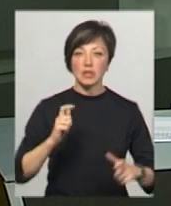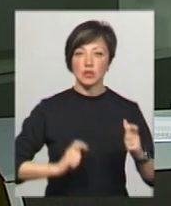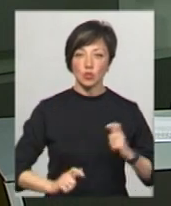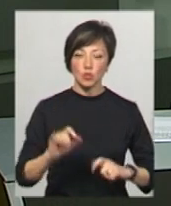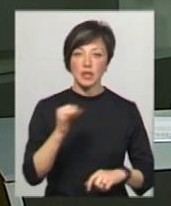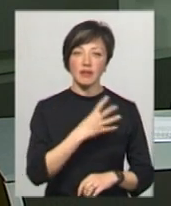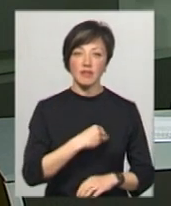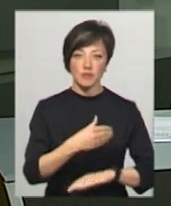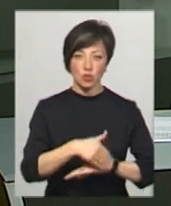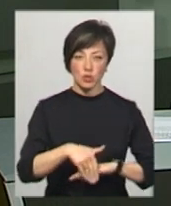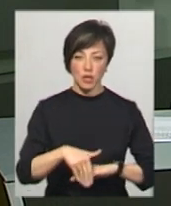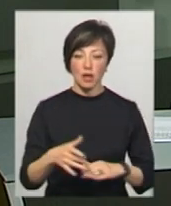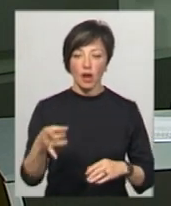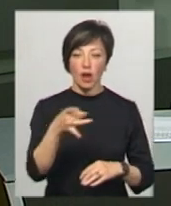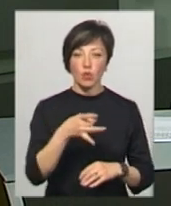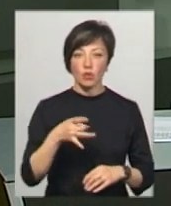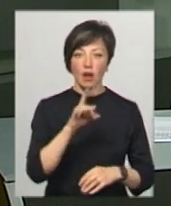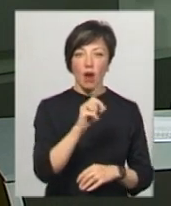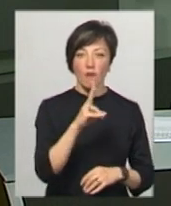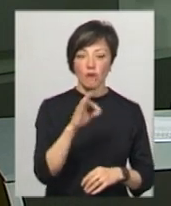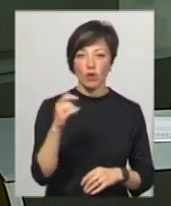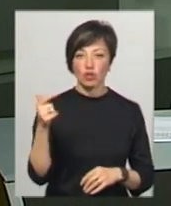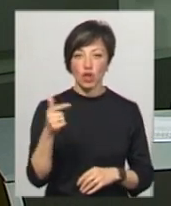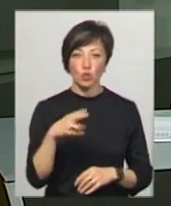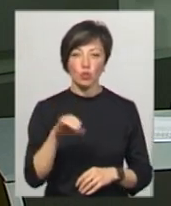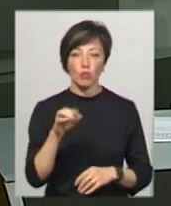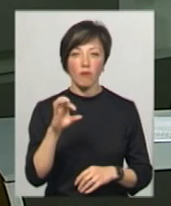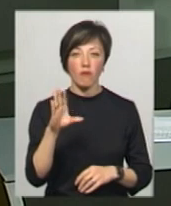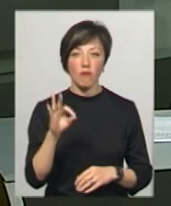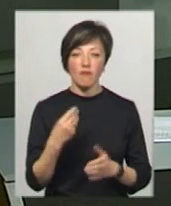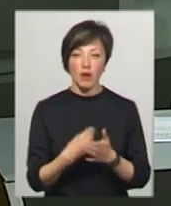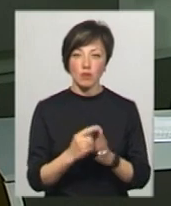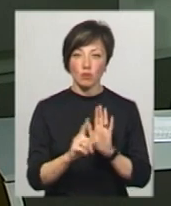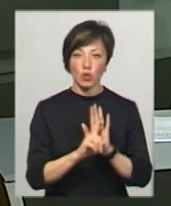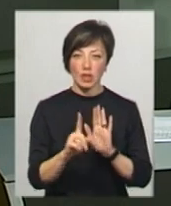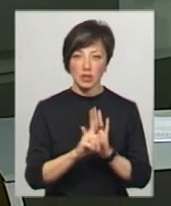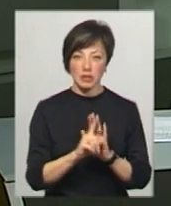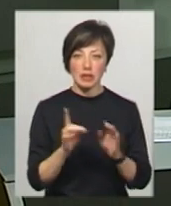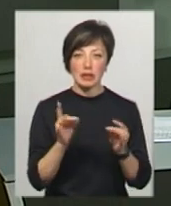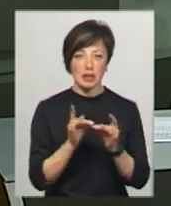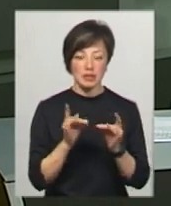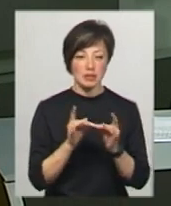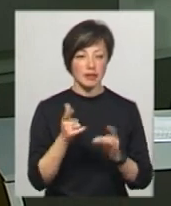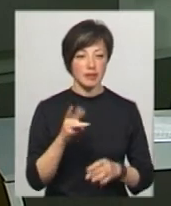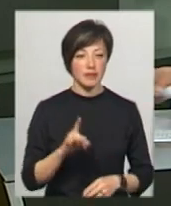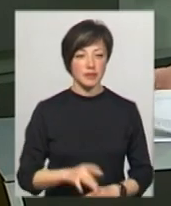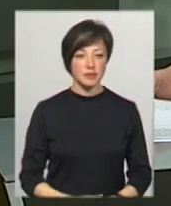Інститутської та Львівське шосе, мікрорайони Ракове, Гречане, Дубове. Вартість проїзду становитиме 10 гривень.